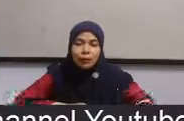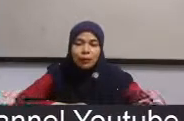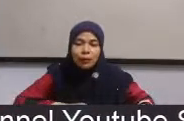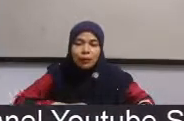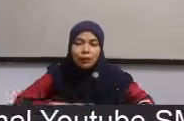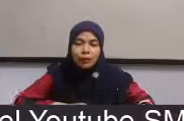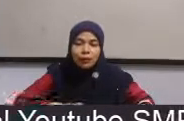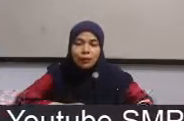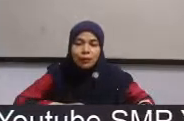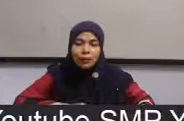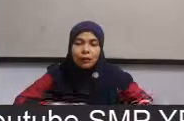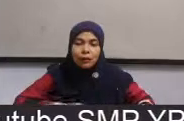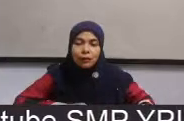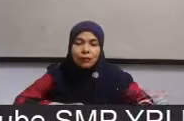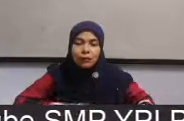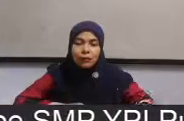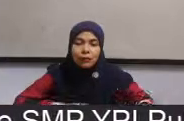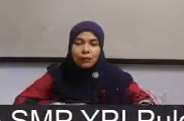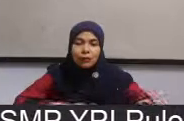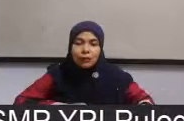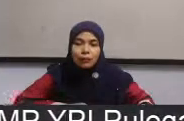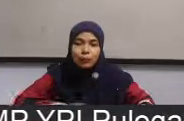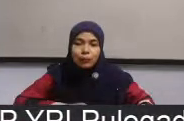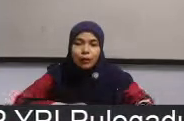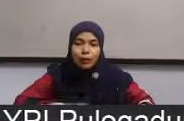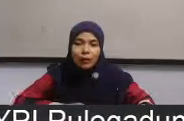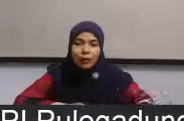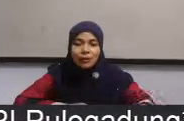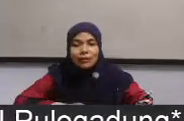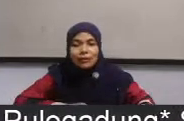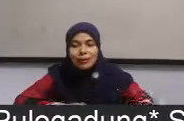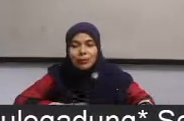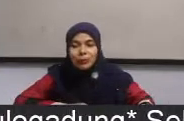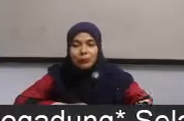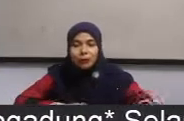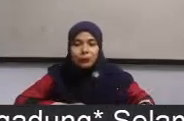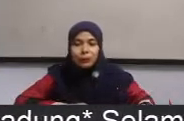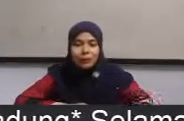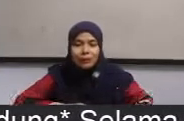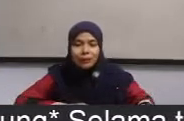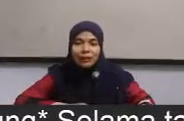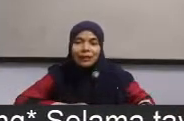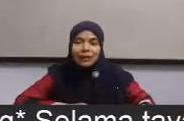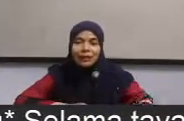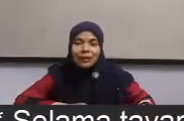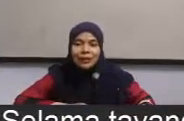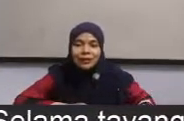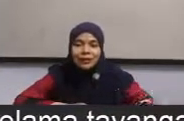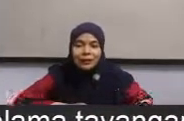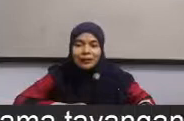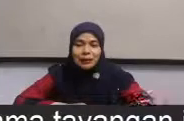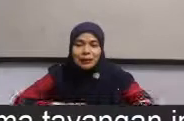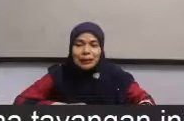udah hampir yang pernah bukan tuna